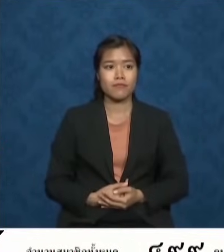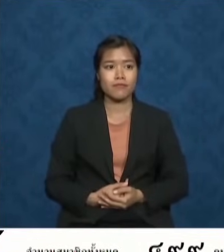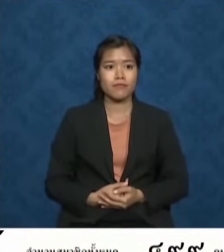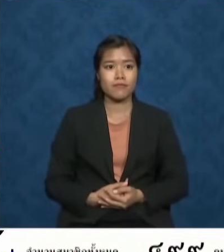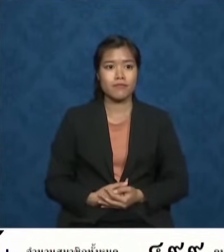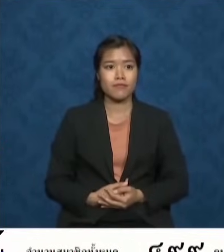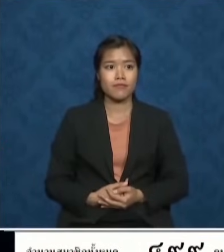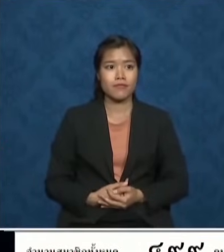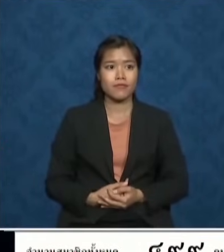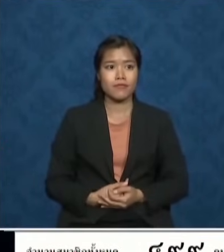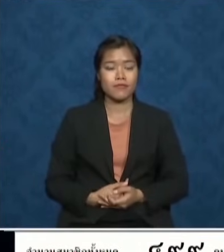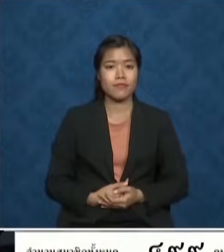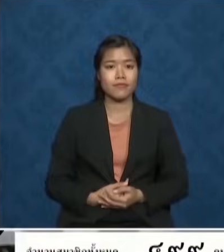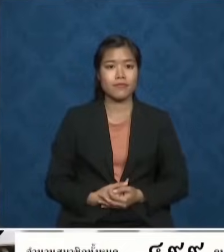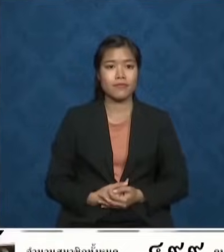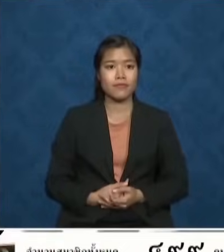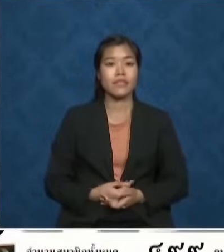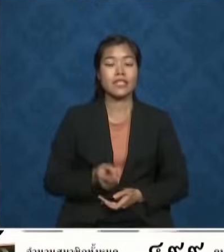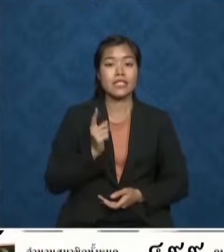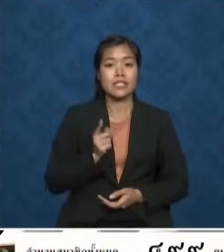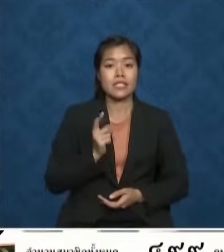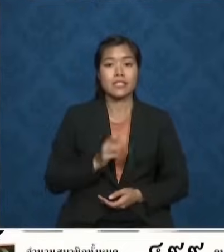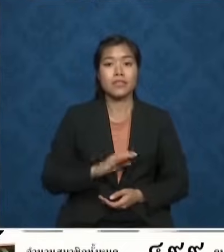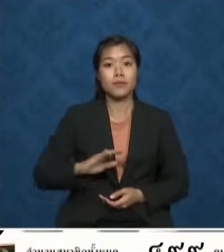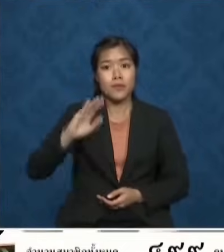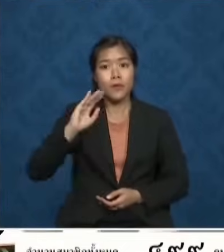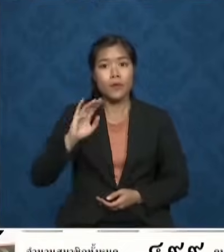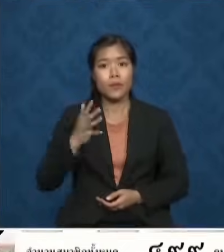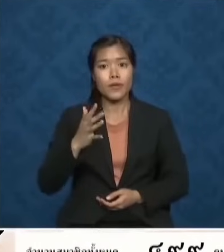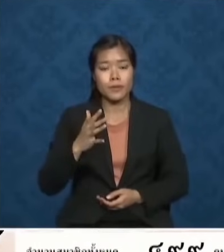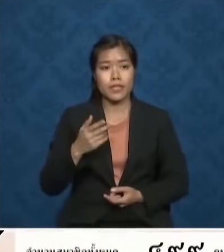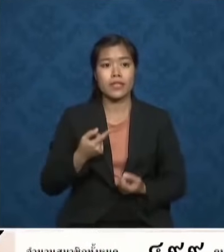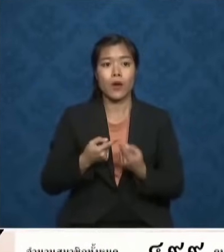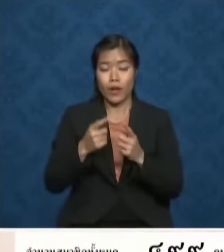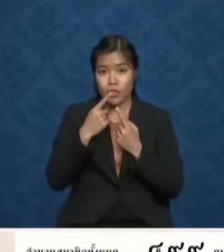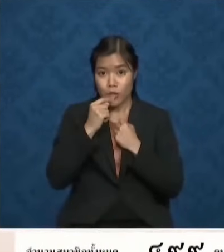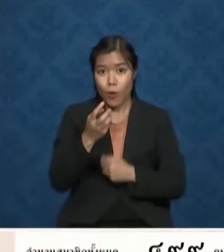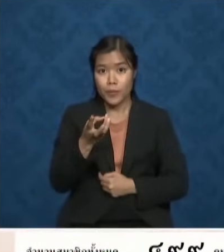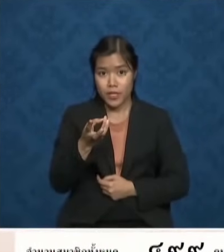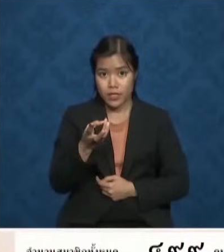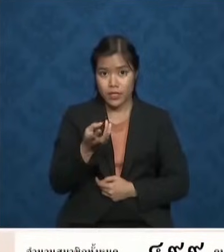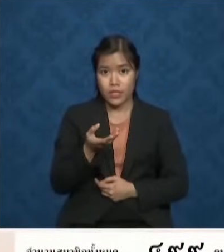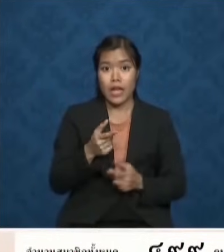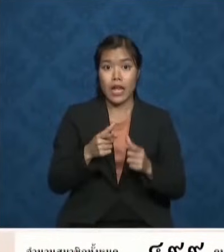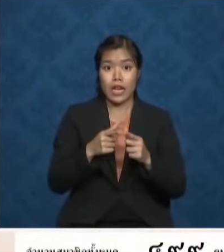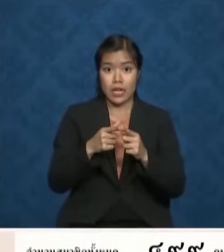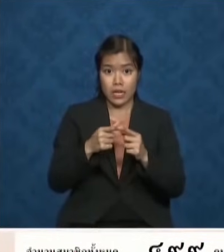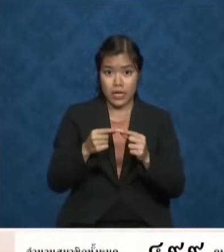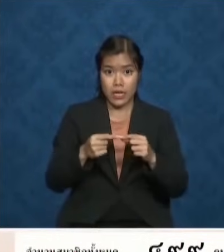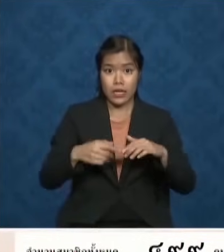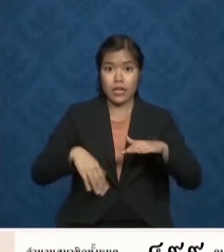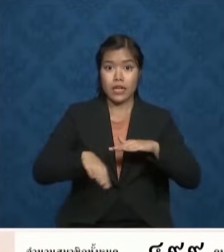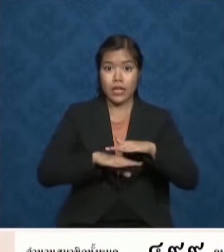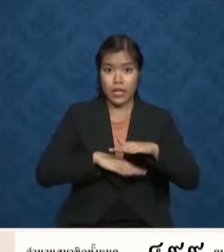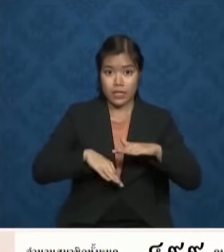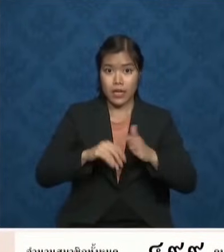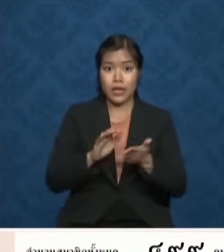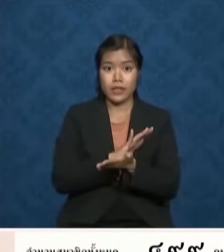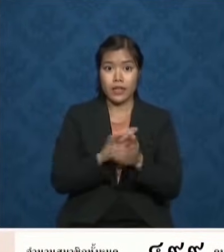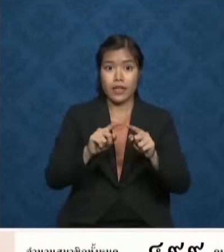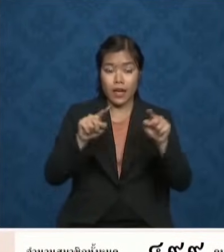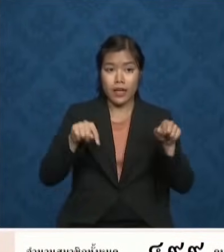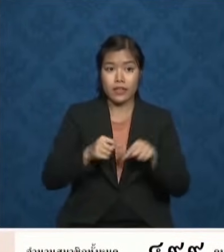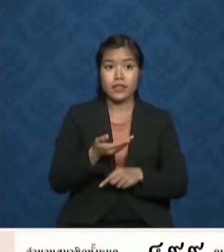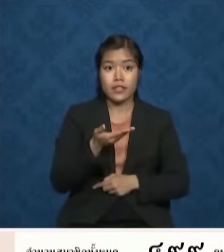ครับท่านนั้นที่จริงแม้ไม่ประท้วงแต่ว่าตอบให้นิดนึงเรื่องเอกสารที่ขอนะฮะเรียนด้วยความบริสุทธิ์ใจเลยว่า